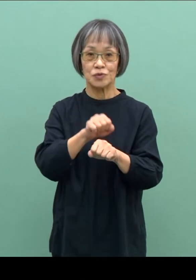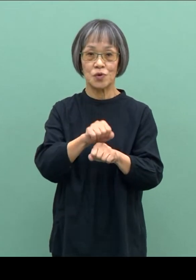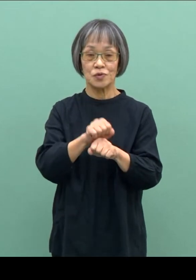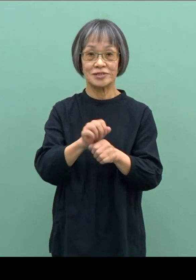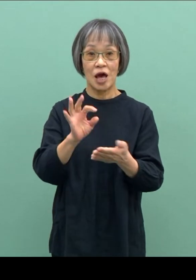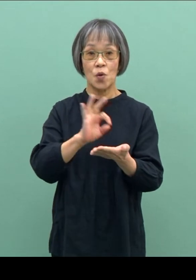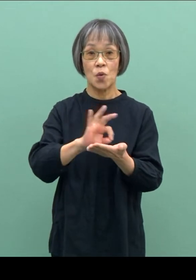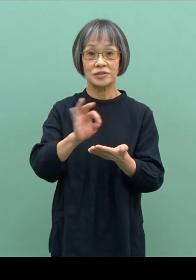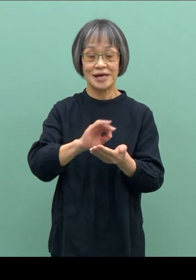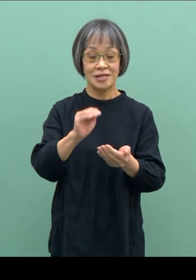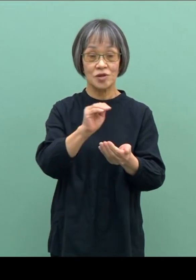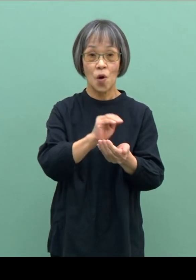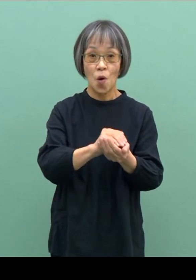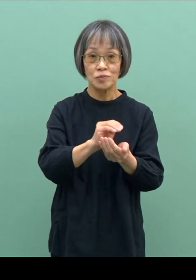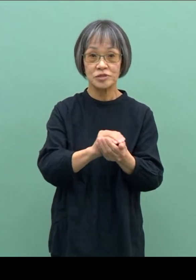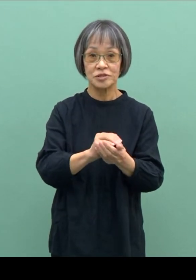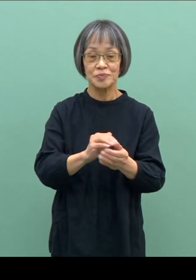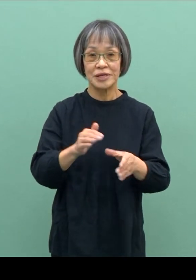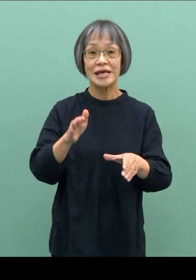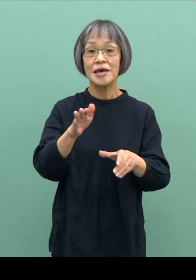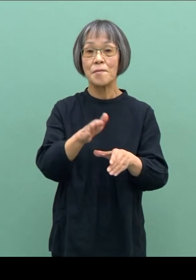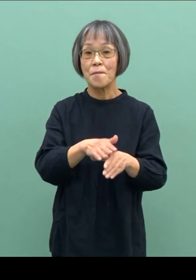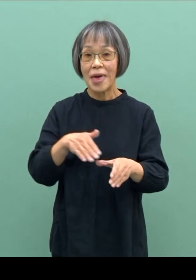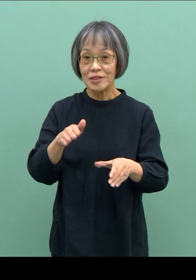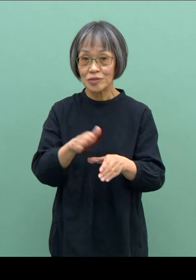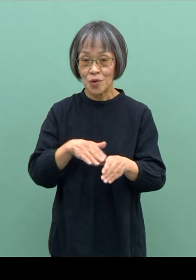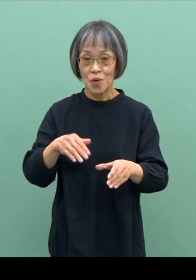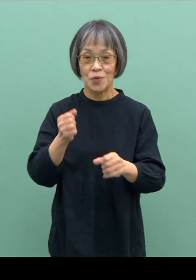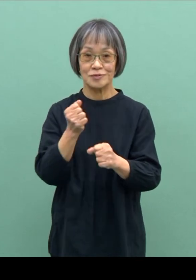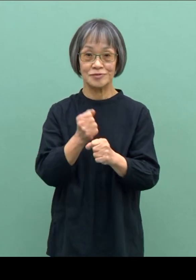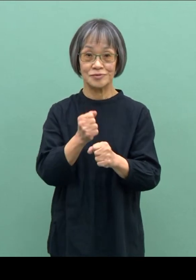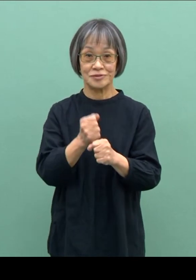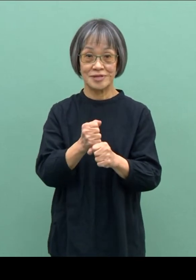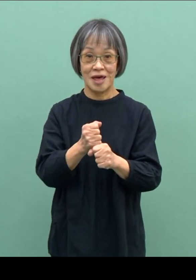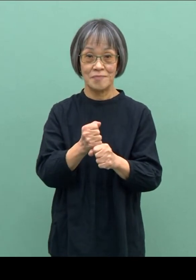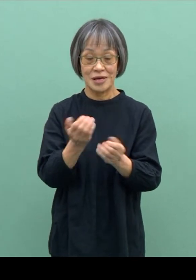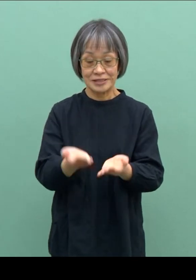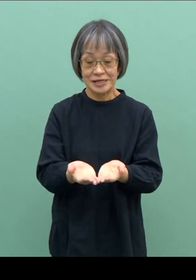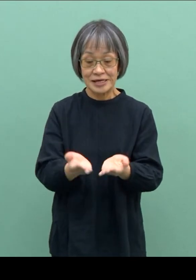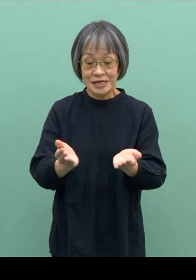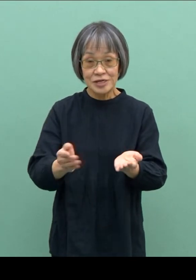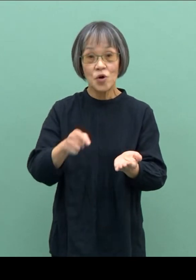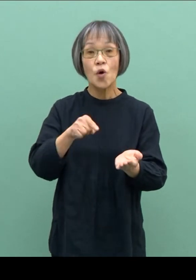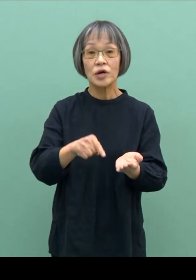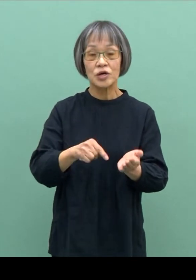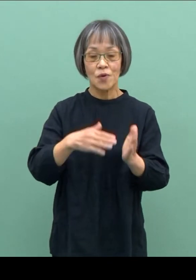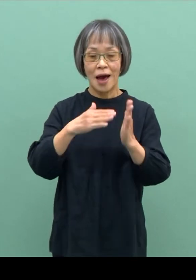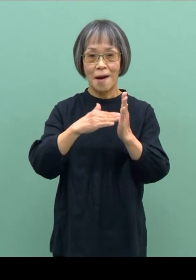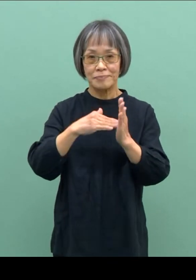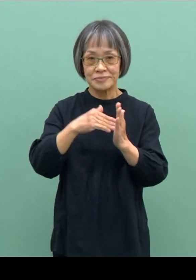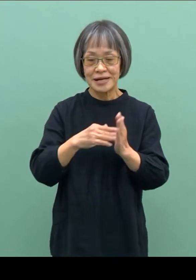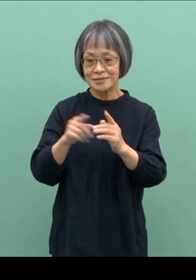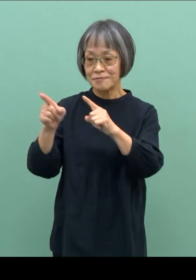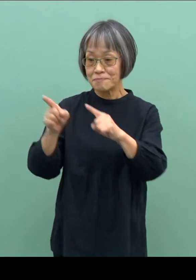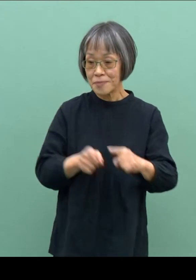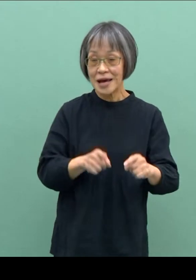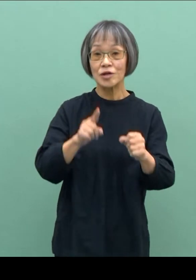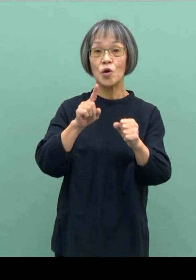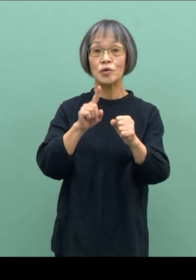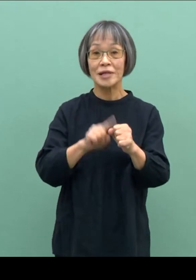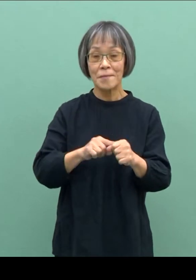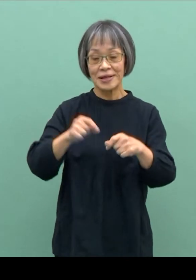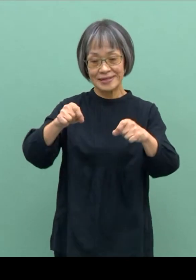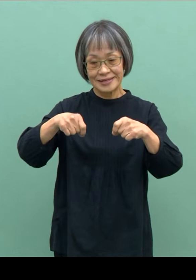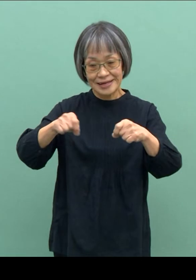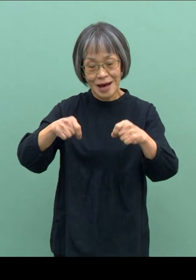地元食材を活用したおむすびや弁当を作っています。そこではプラスチック容器を削減するために紙でできた容